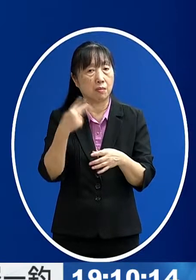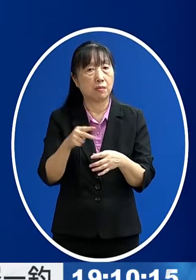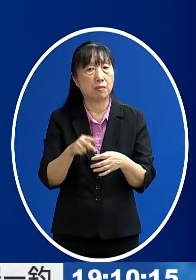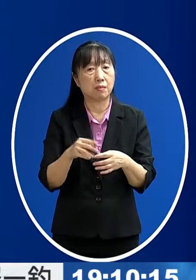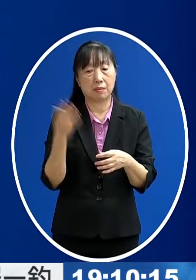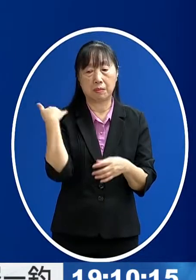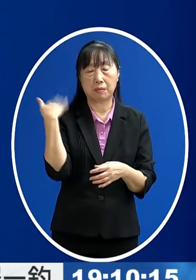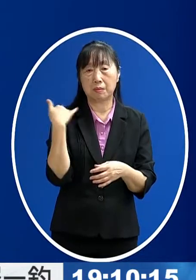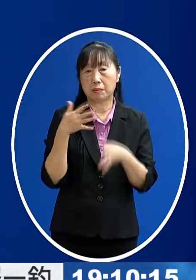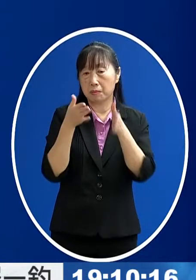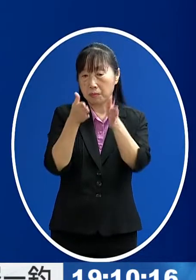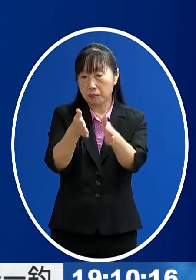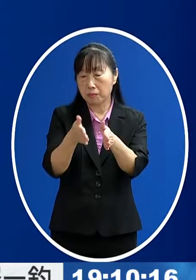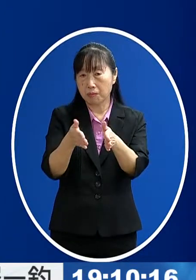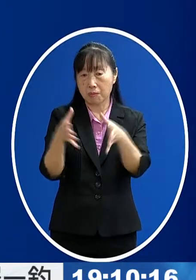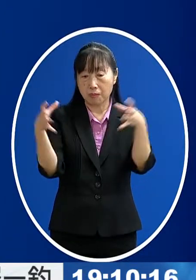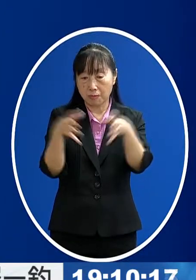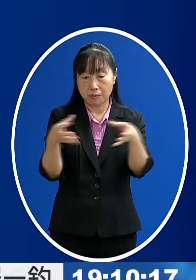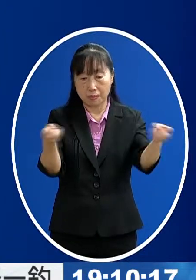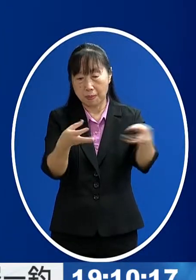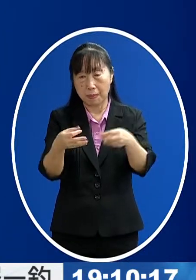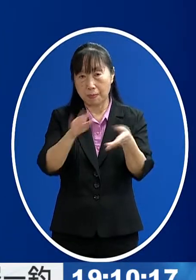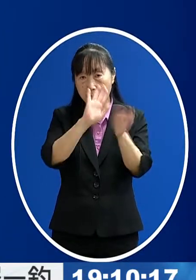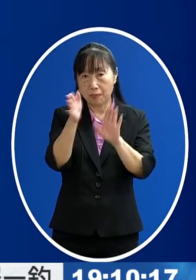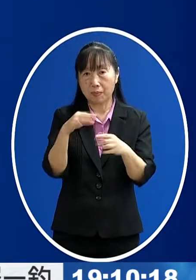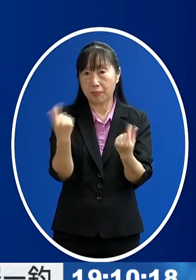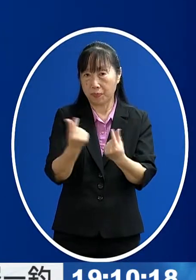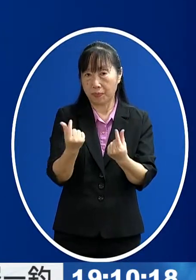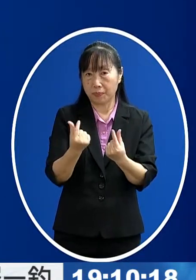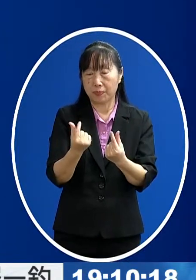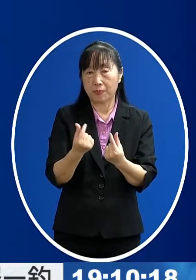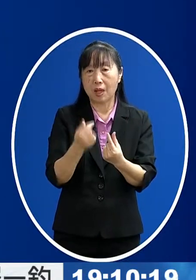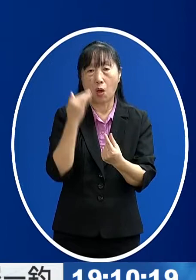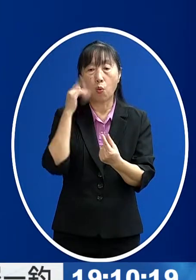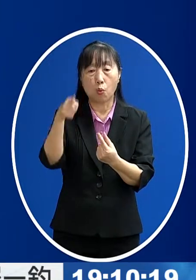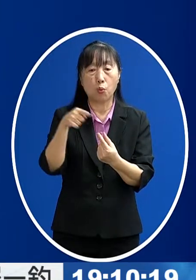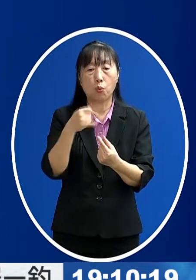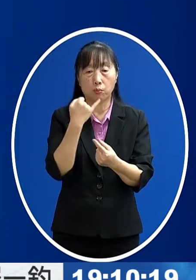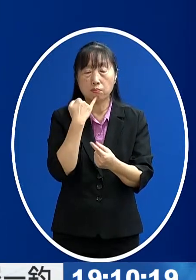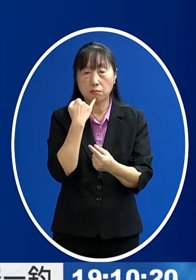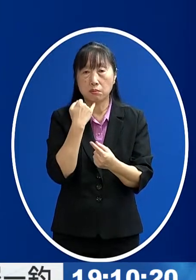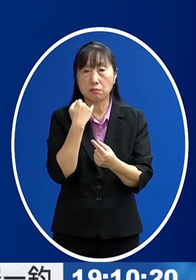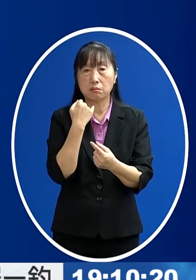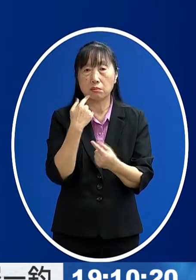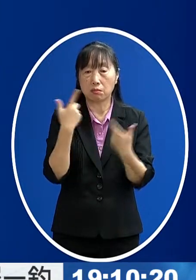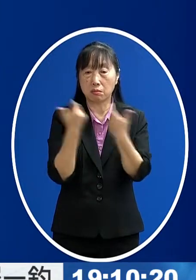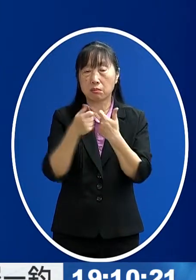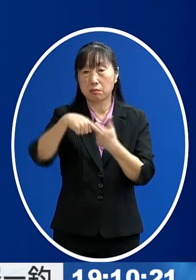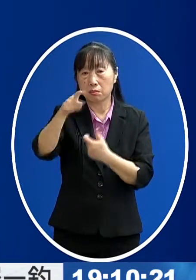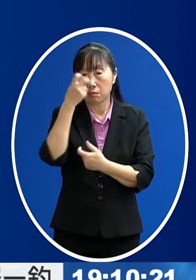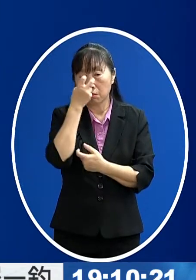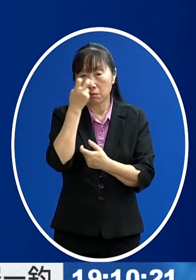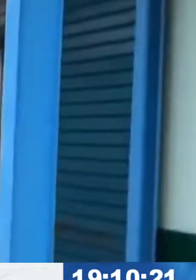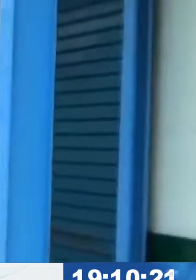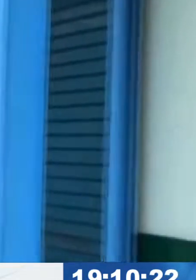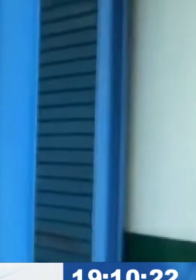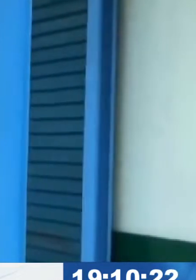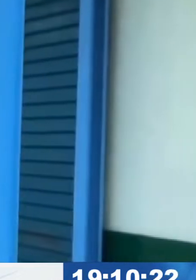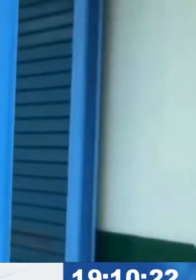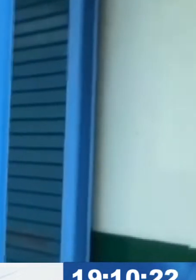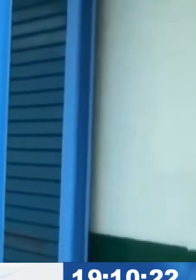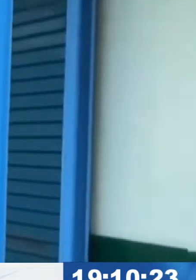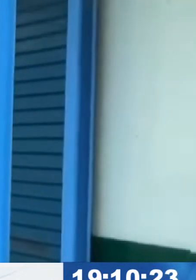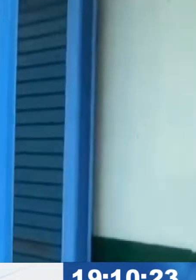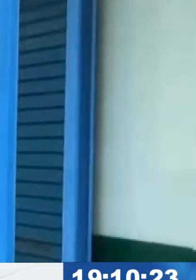聚的了解，就是说，做大概预期结果，应该如果做得出来的序列，应该不会有什么样的。的改变 也意味